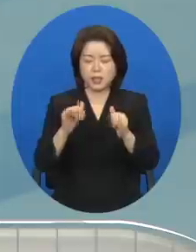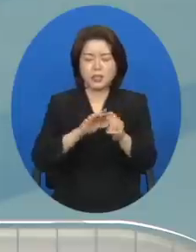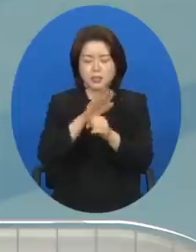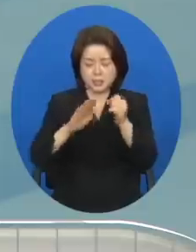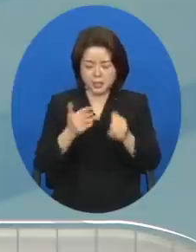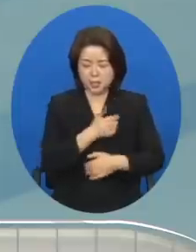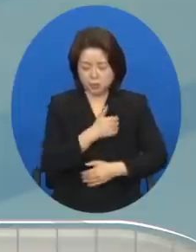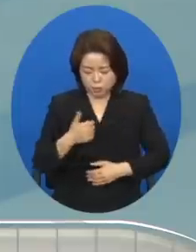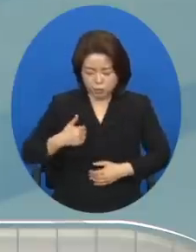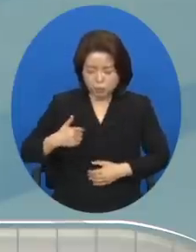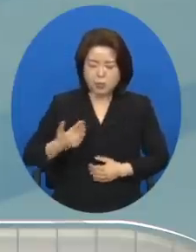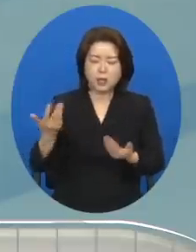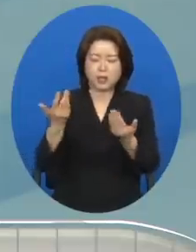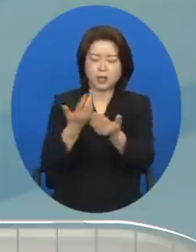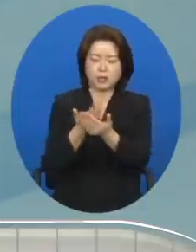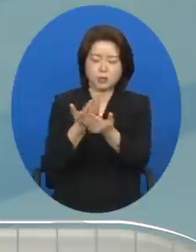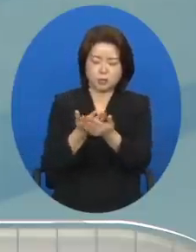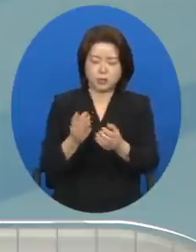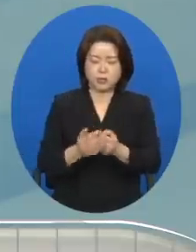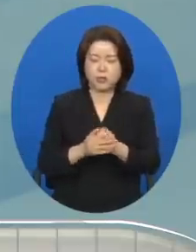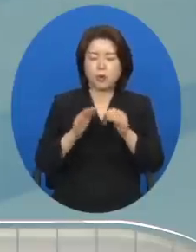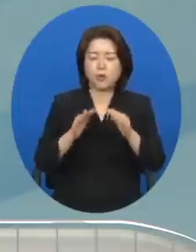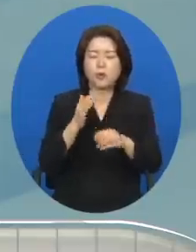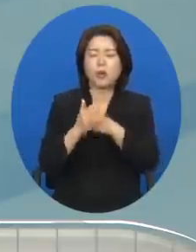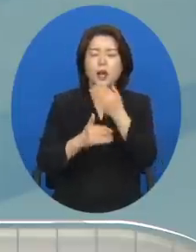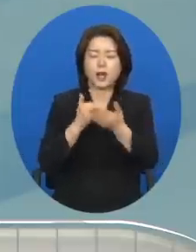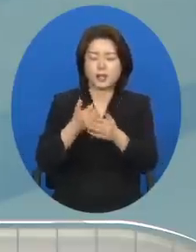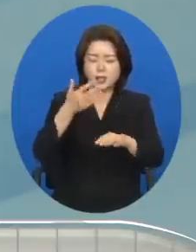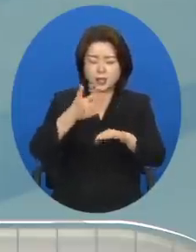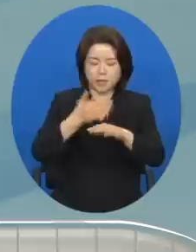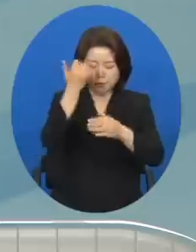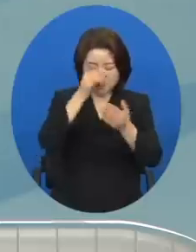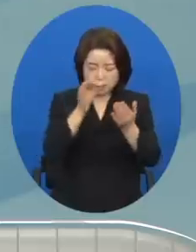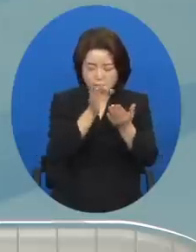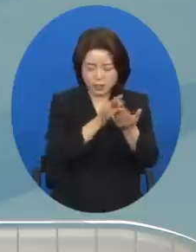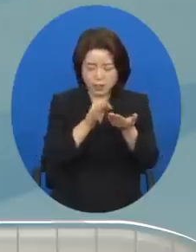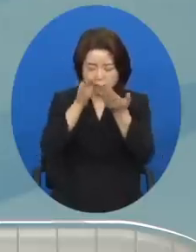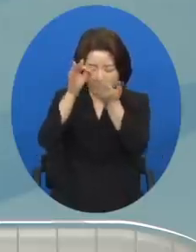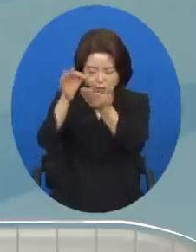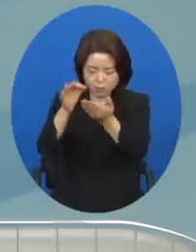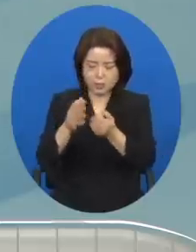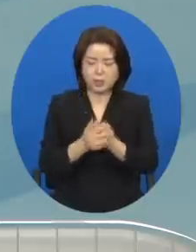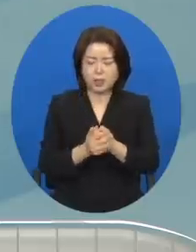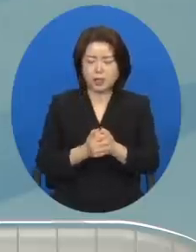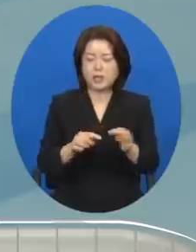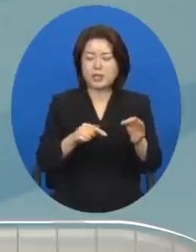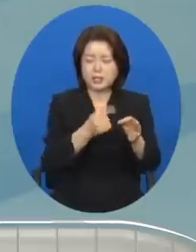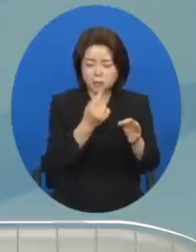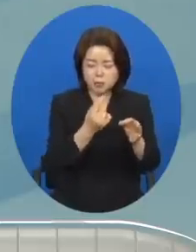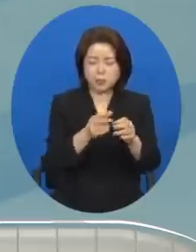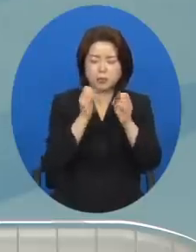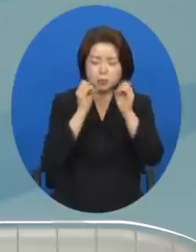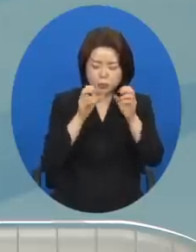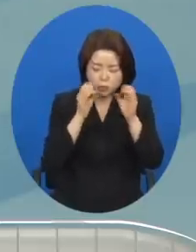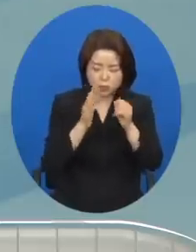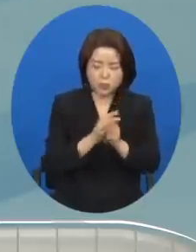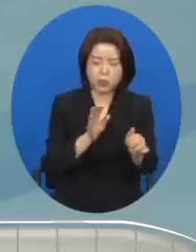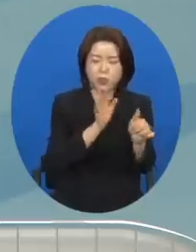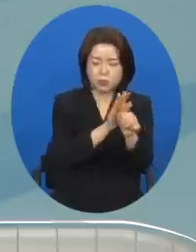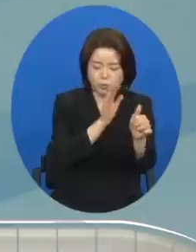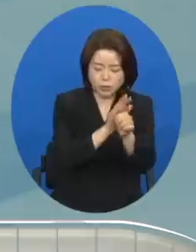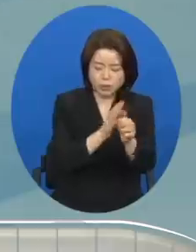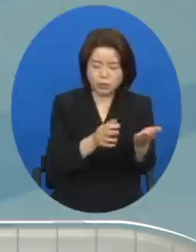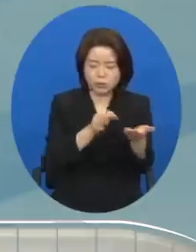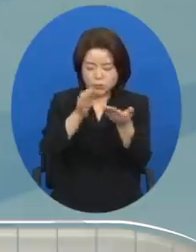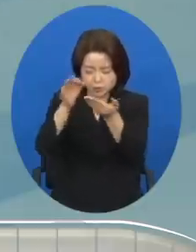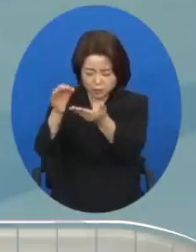하옵소서. 오늘도 하나님께 감사의 예물을 봉헌합니다. 십일조와 선교원금과 구제원금을